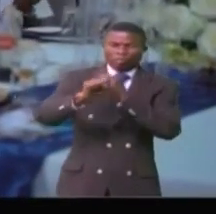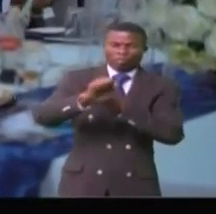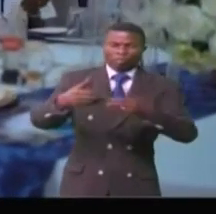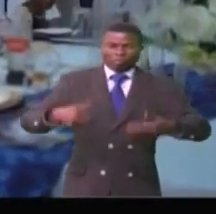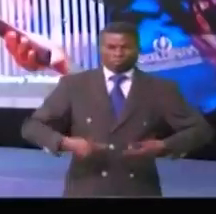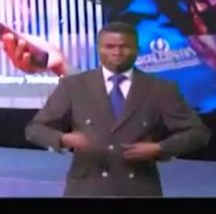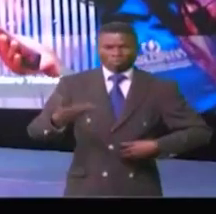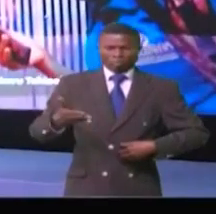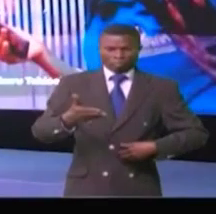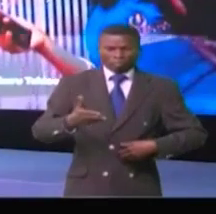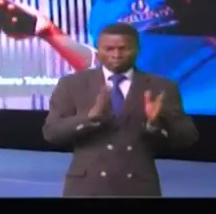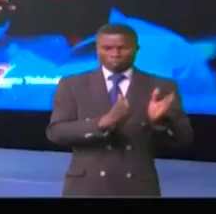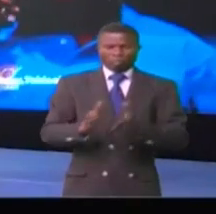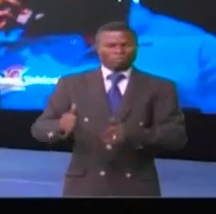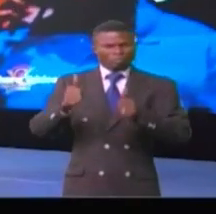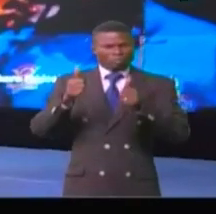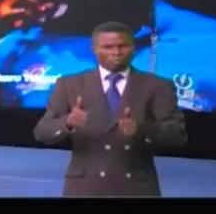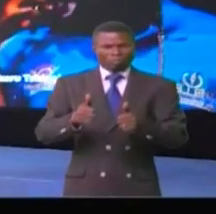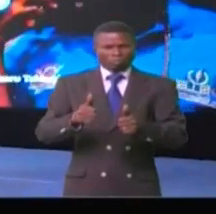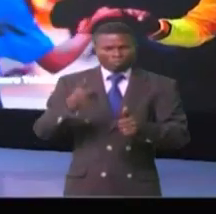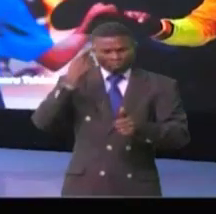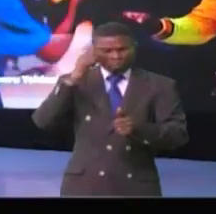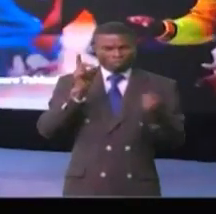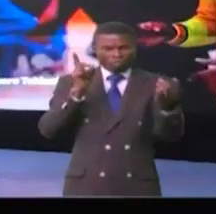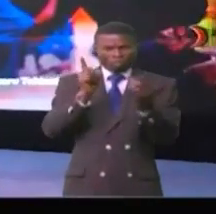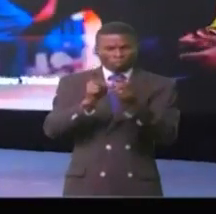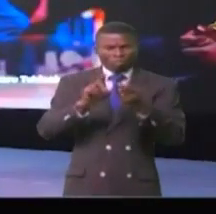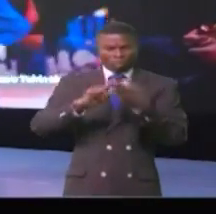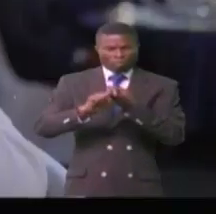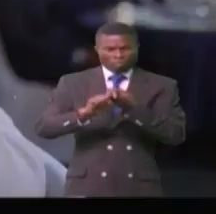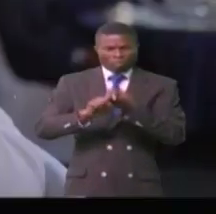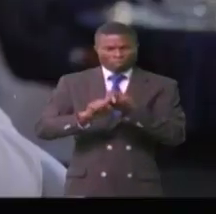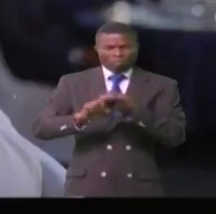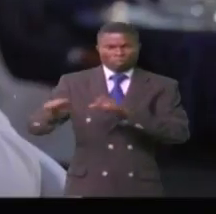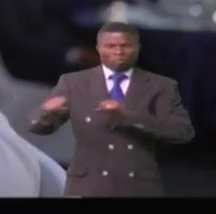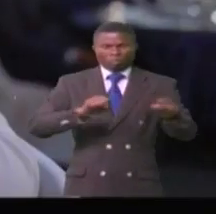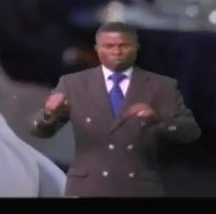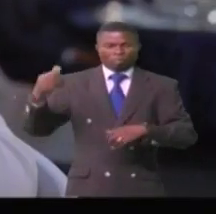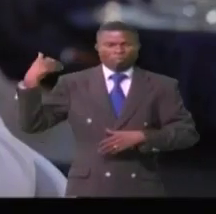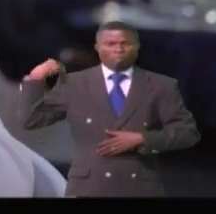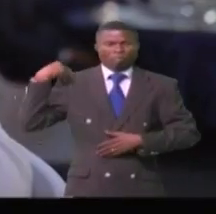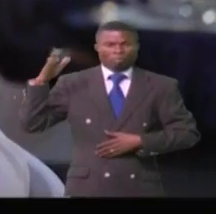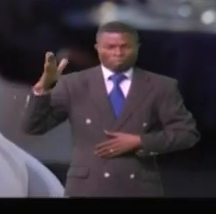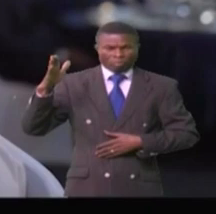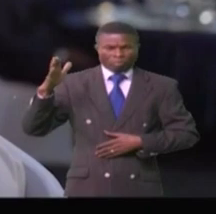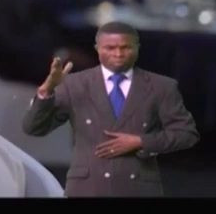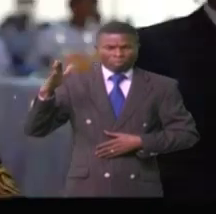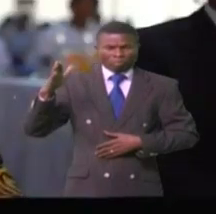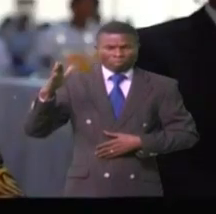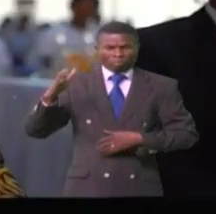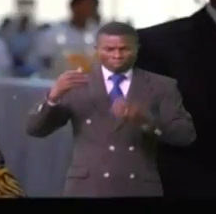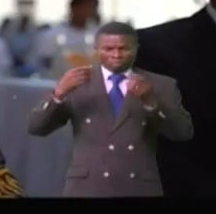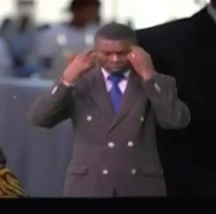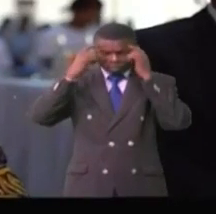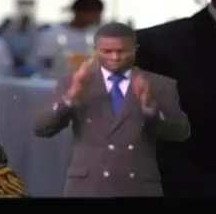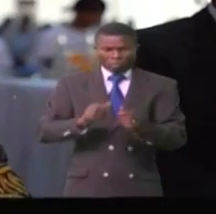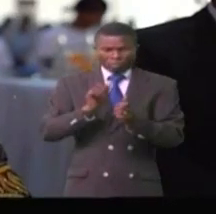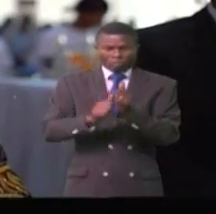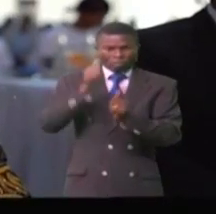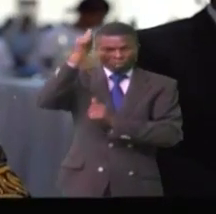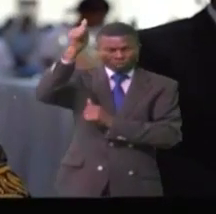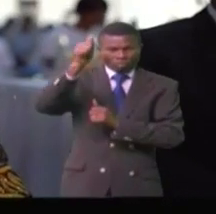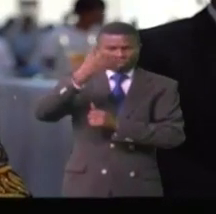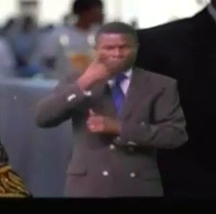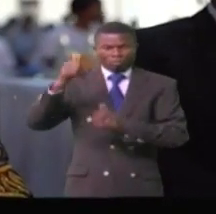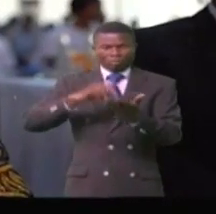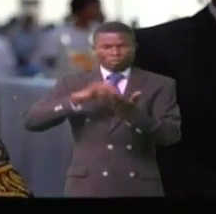jeunes à mieux se préparer pour affronter en toute confiance les épreuves de l'examen d'État qui vont déterminer leur avenir dans le programme